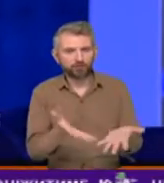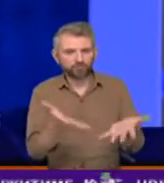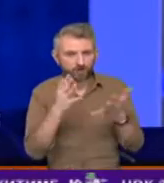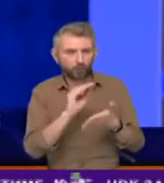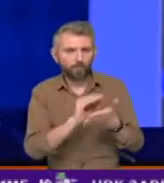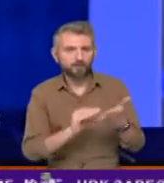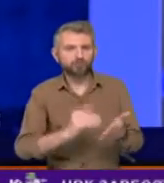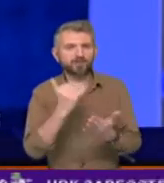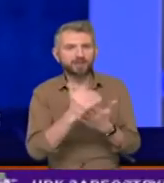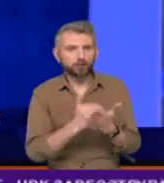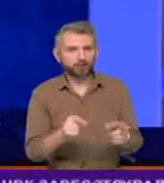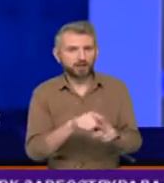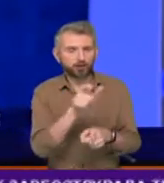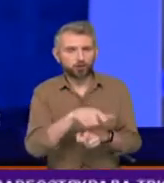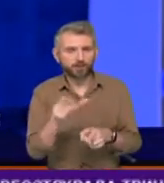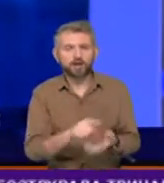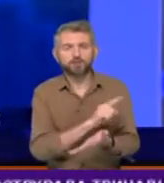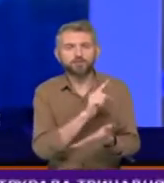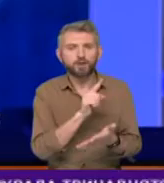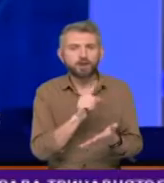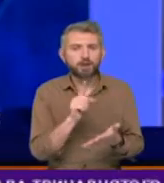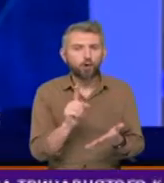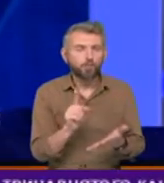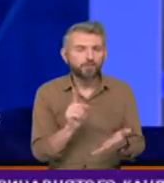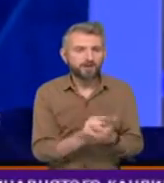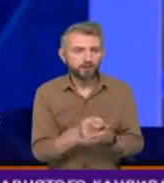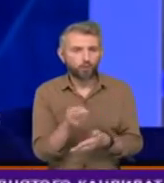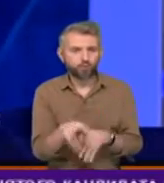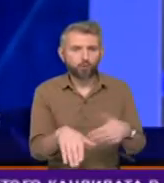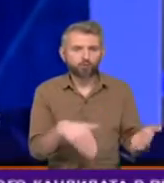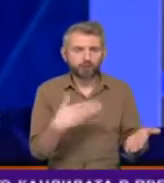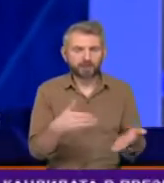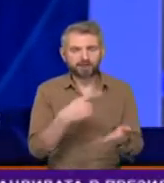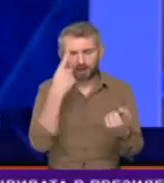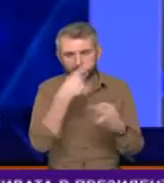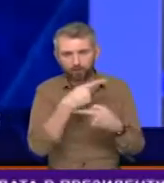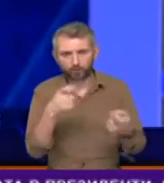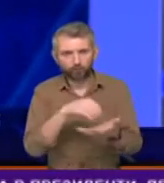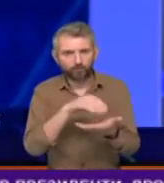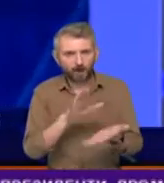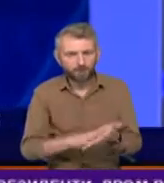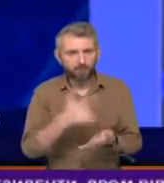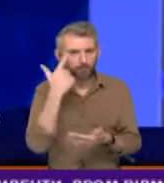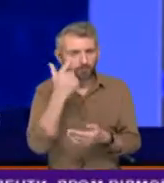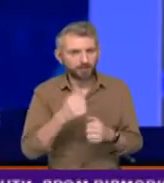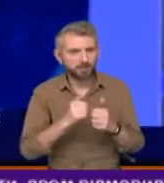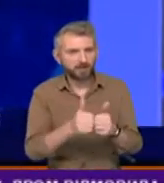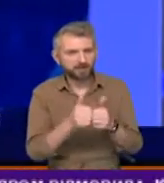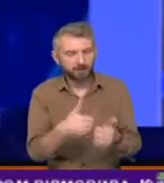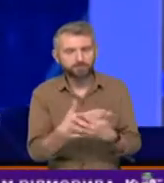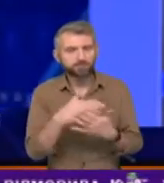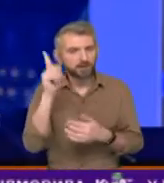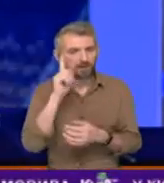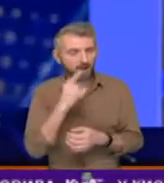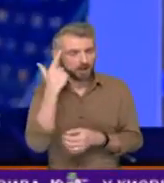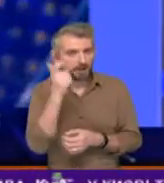визначений статус таких громадян, зобов'язання обох сторін декларувати і повідомляти партнерів, тому що, скажімо, Ізраїль